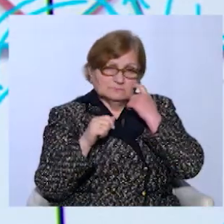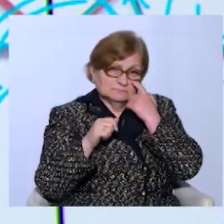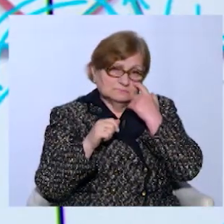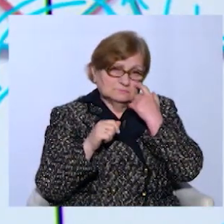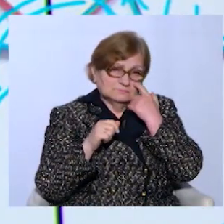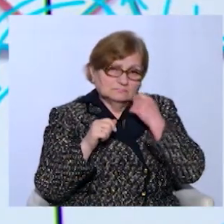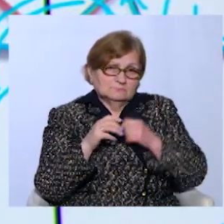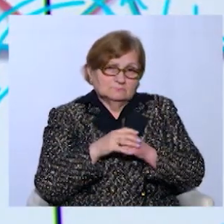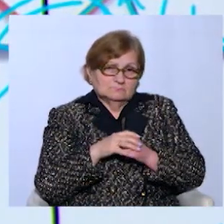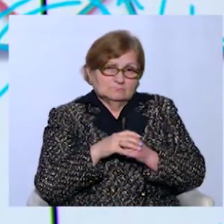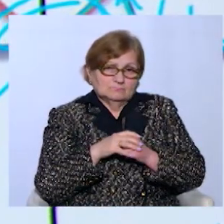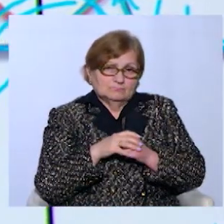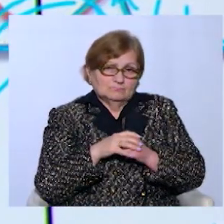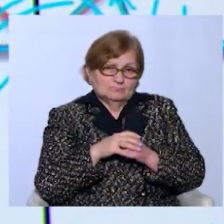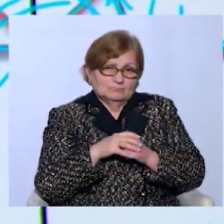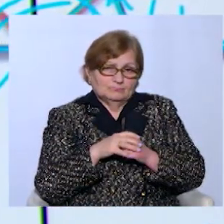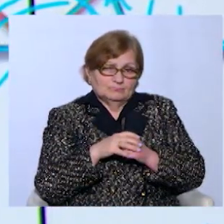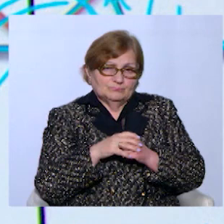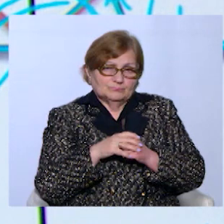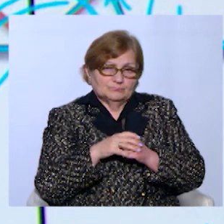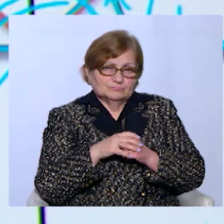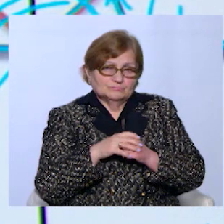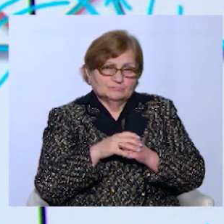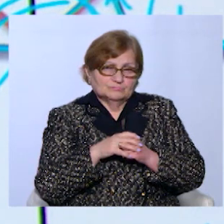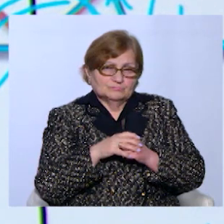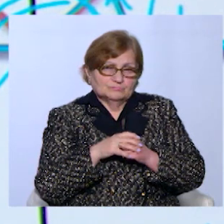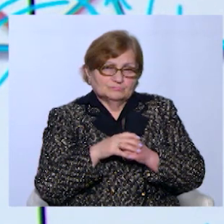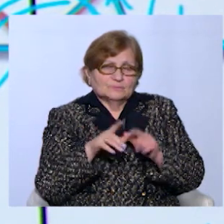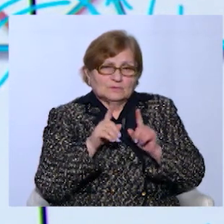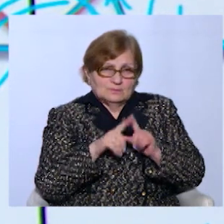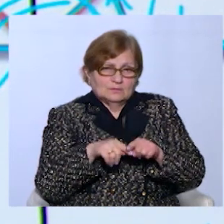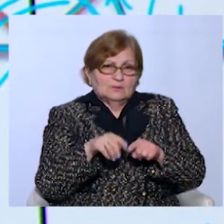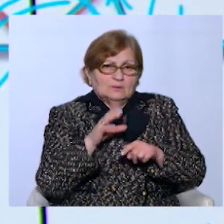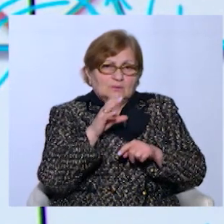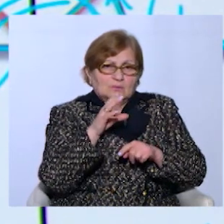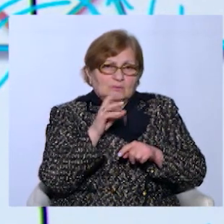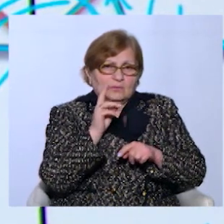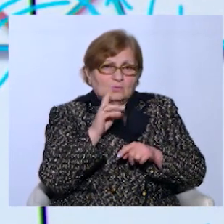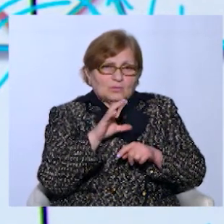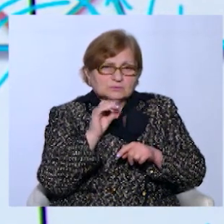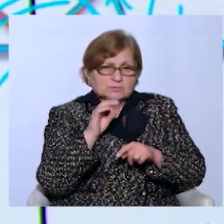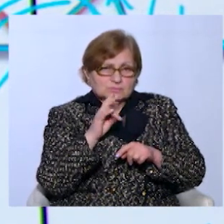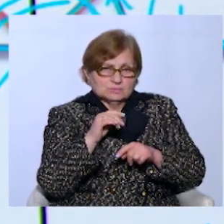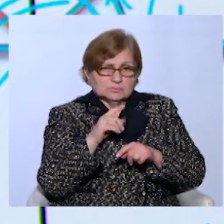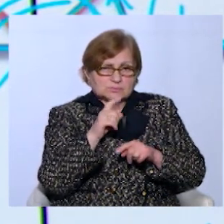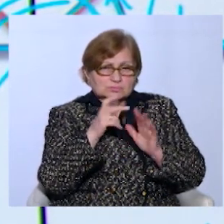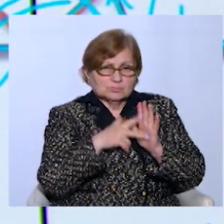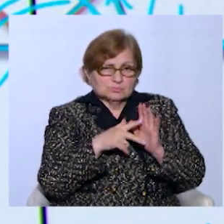მინუს სინუს ალფა რომც დაედოს კარგად დაინახავთ და ასევე კოსინუს 180 გრადუსი პლუს